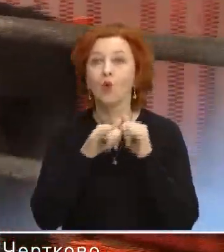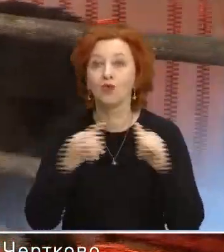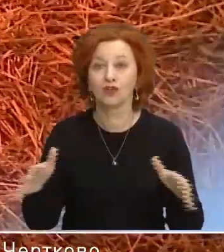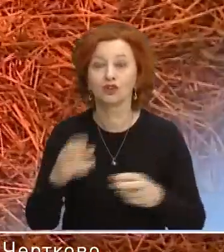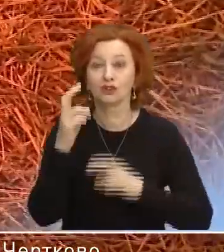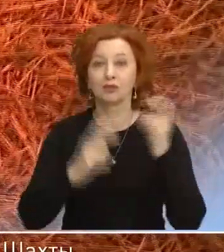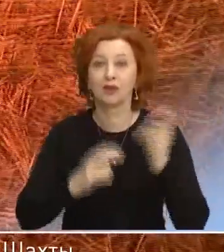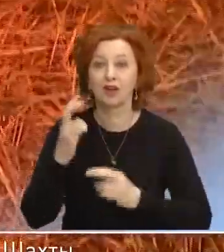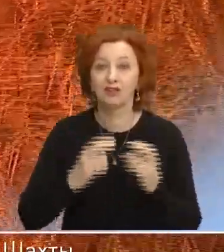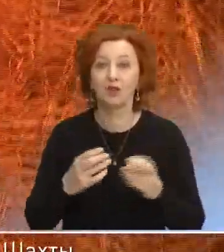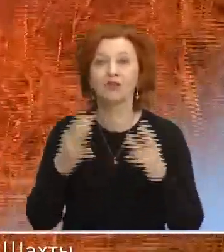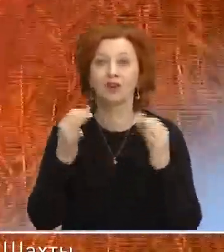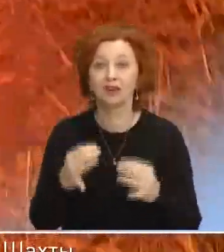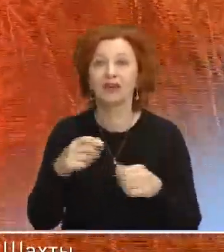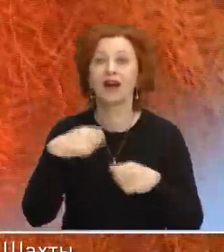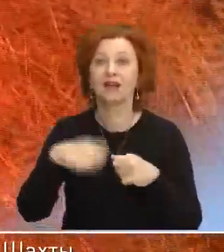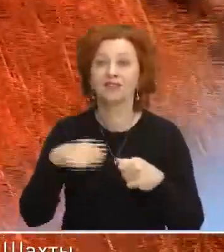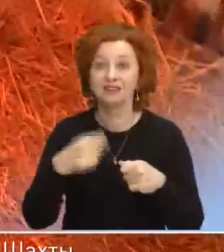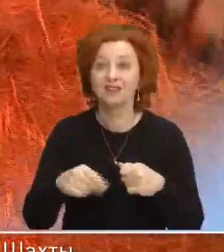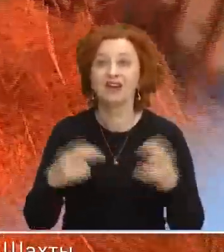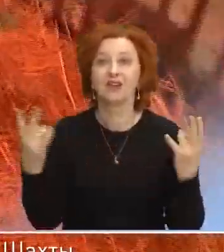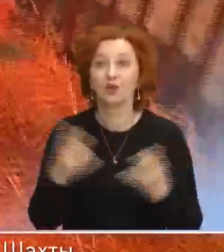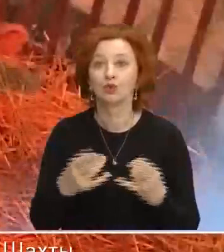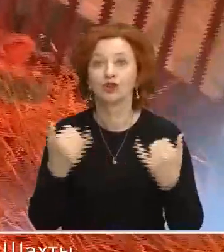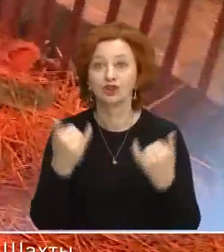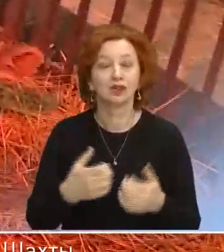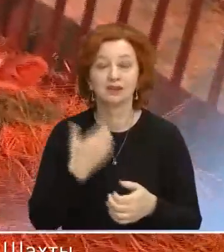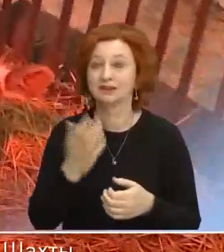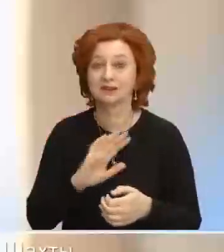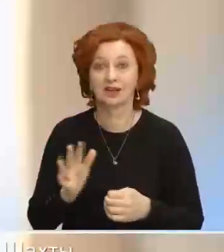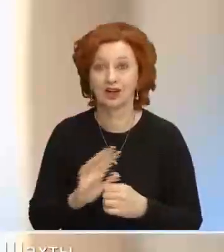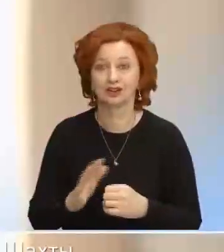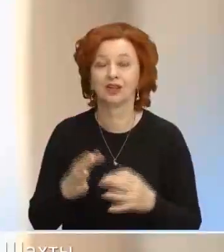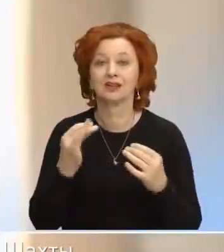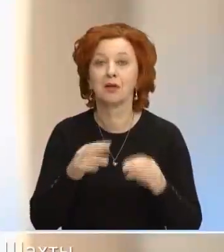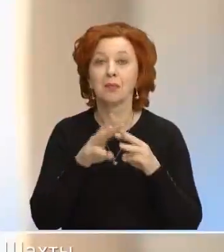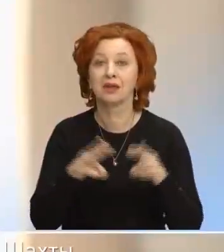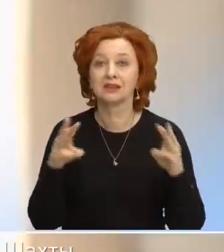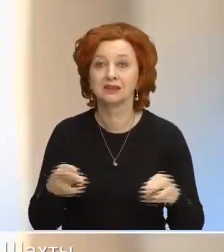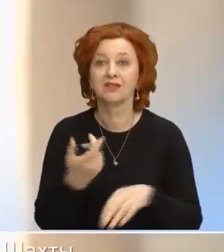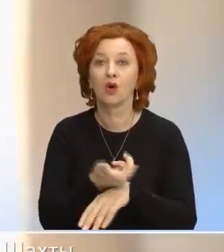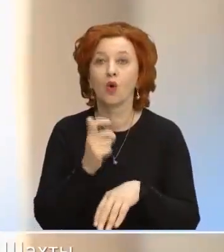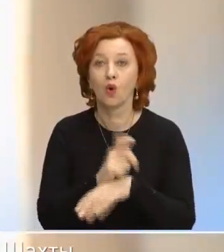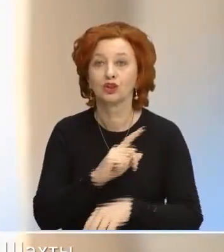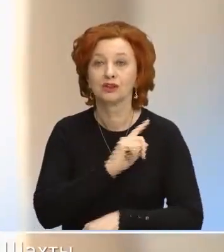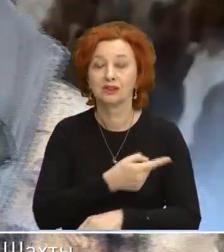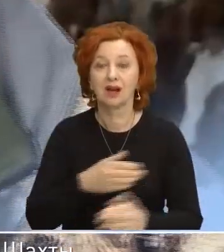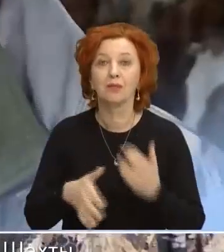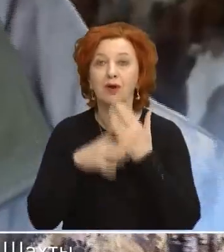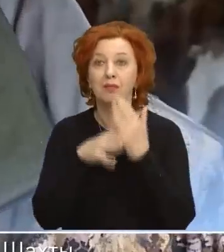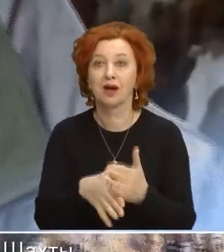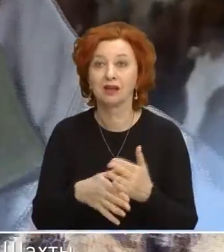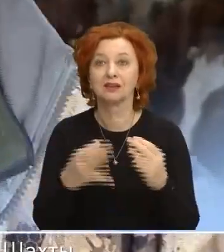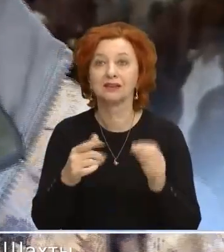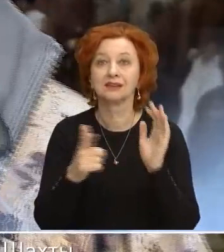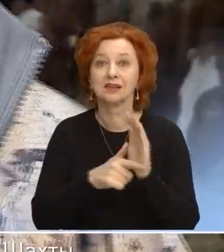производство уже планируют. Инвестировать в эту отрасль сегодня не страшно. Министерство очень сильно помогает. Вот эти последние